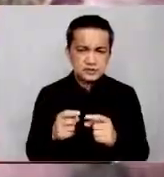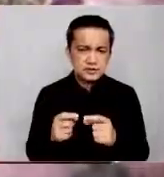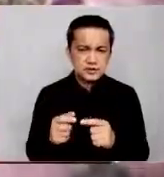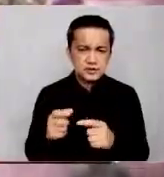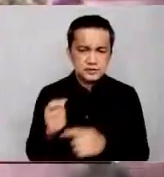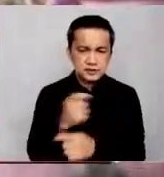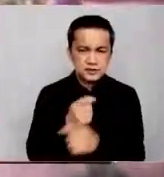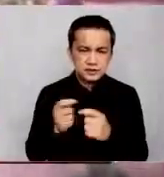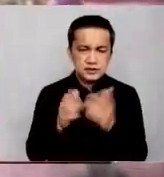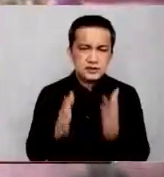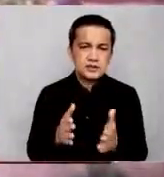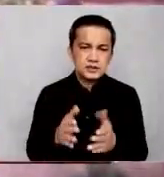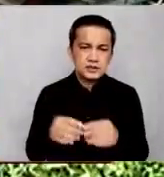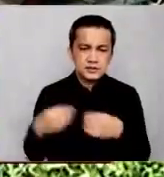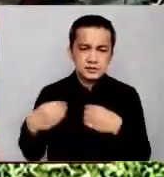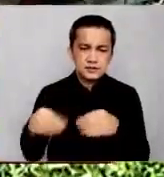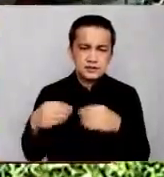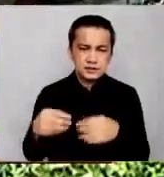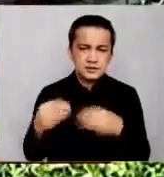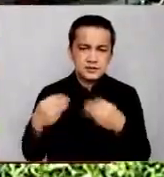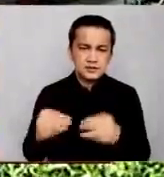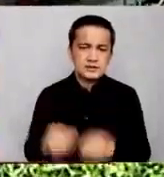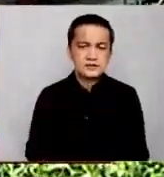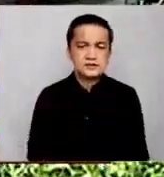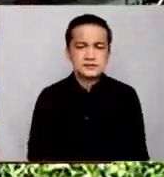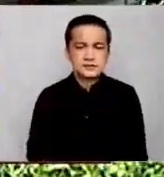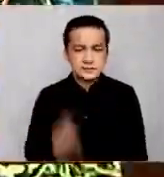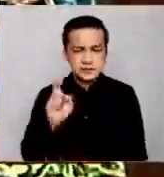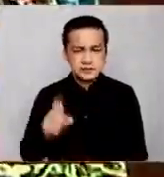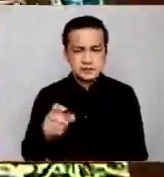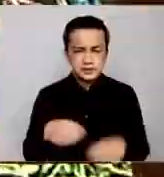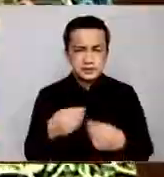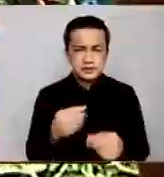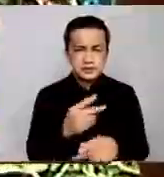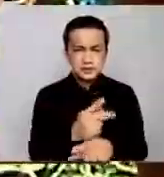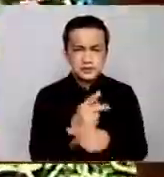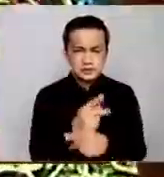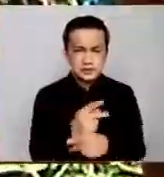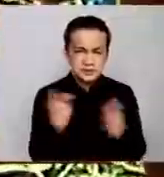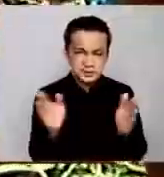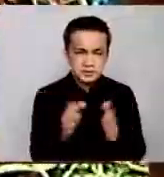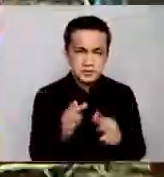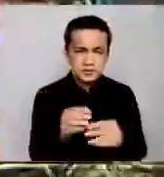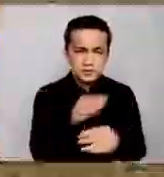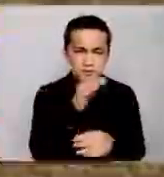ang bentahan nito sa merkado. Dapat na raw bigyan ng proteksyon ng mga maliliit na magsasaka.